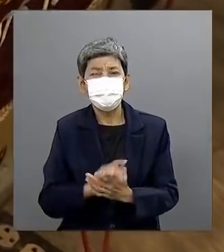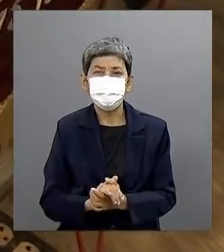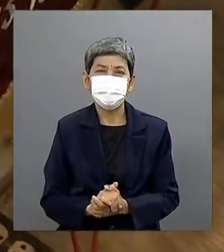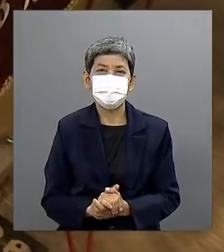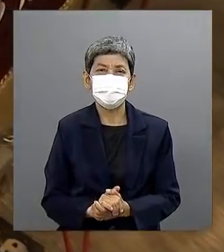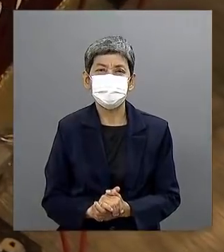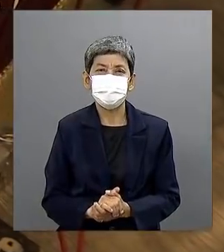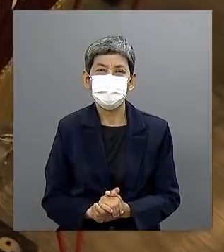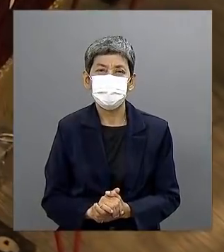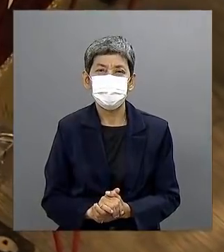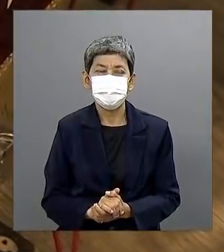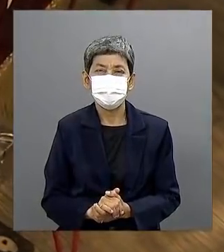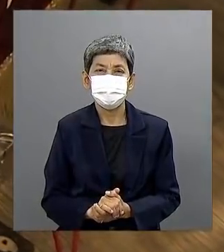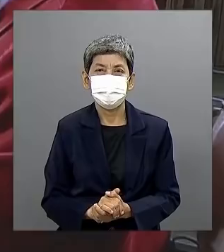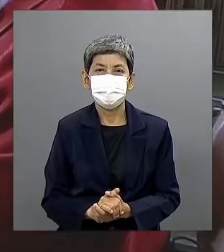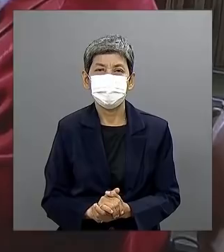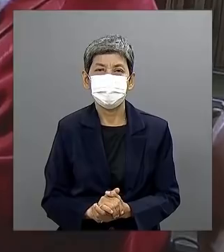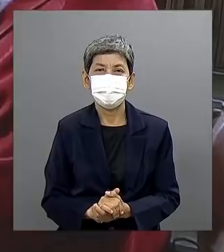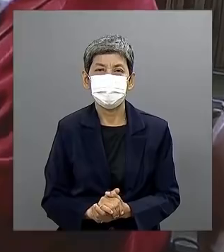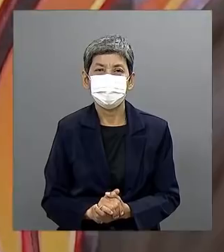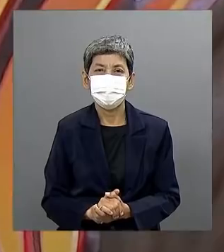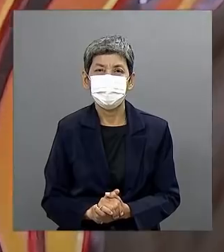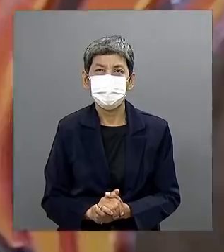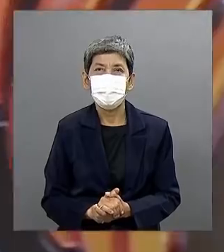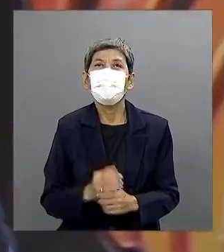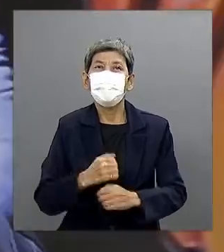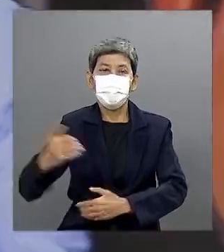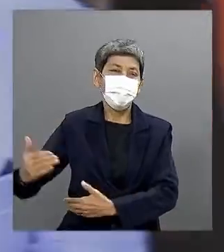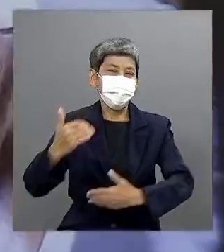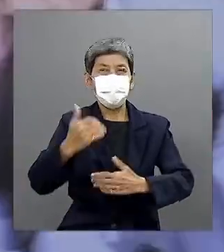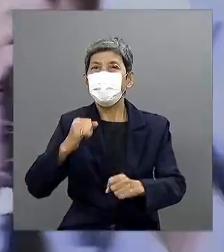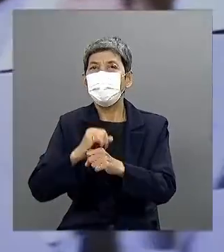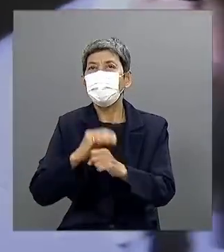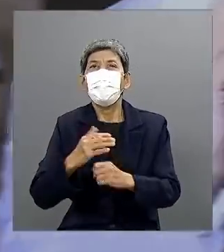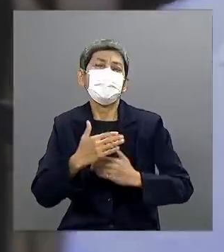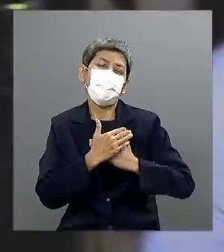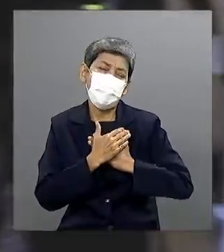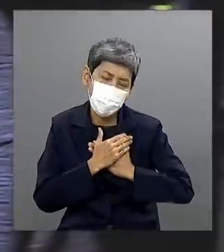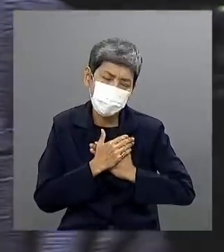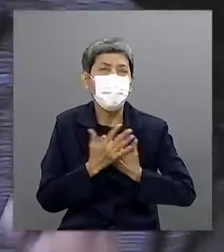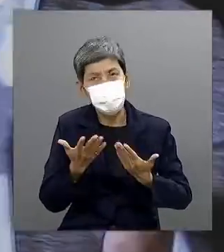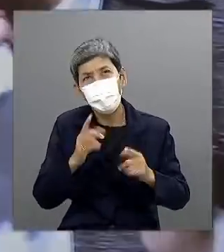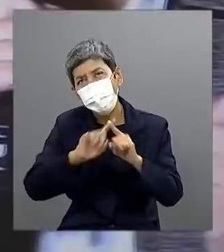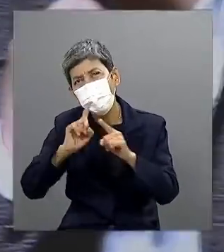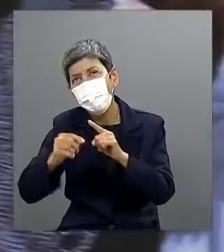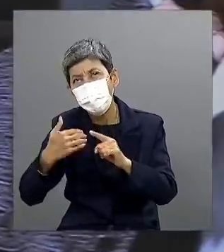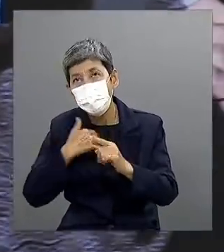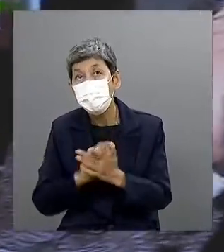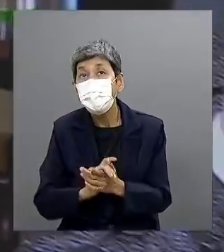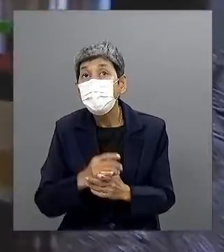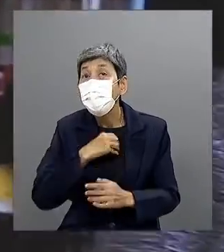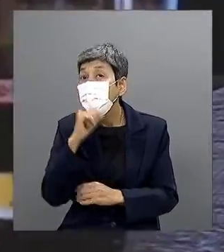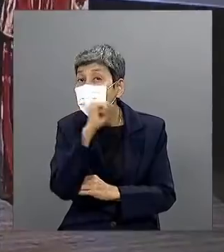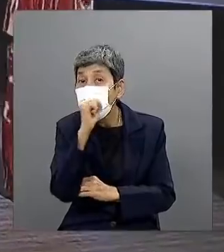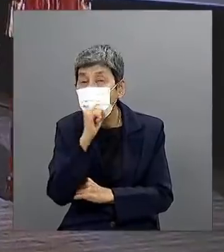แทดแดแทดแดชมงามอย่างนี้ไหมคะ เออเรื่องลีลาดหรือโอยอดรักเก่าไปใหม่มาและอีกมากมายเลยแหละครับ ทุกเพลงถูกคัดสรรผ่านการบรรเลงโดยอา